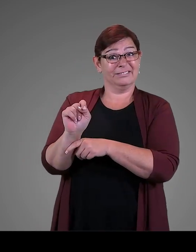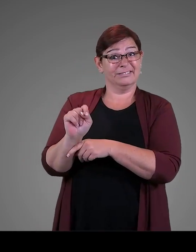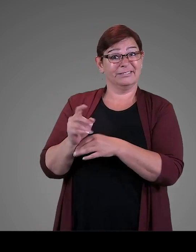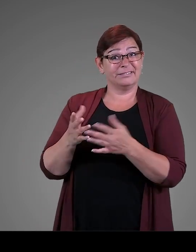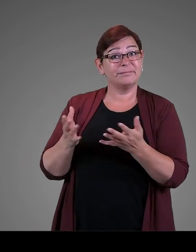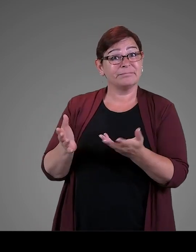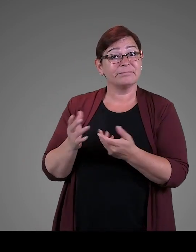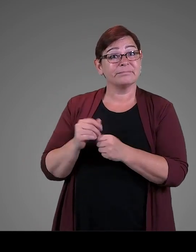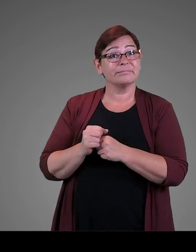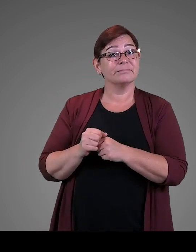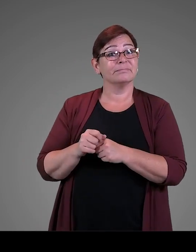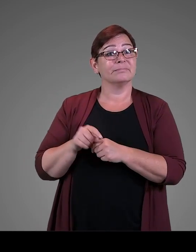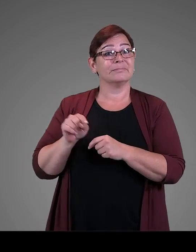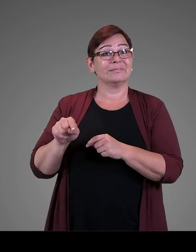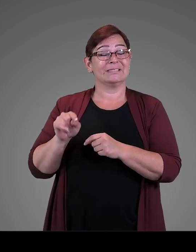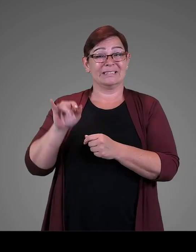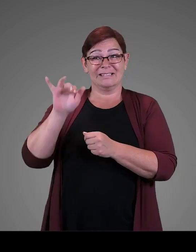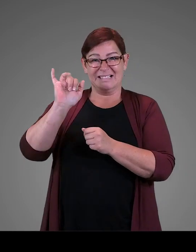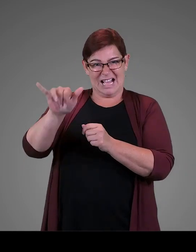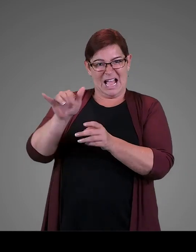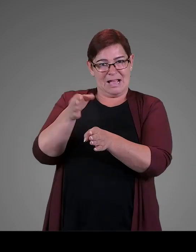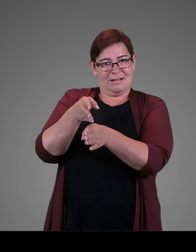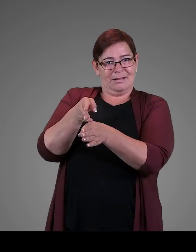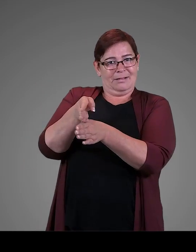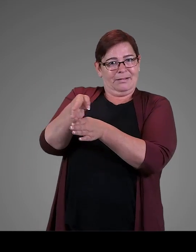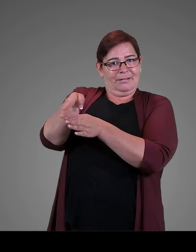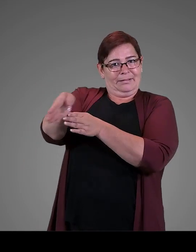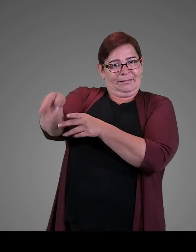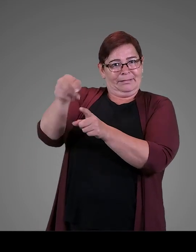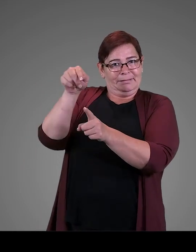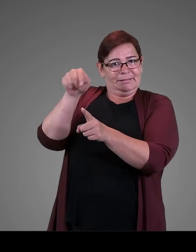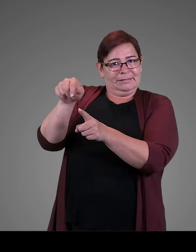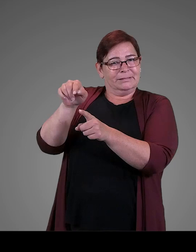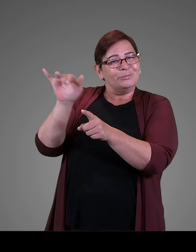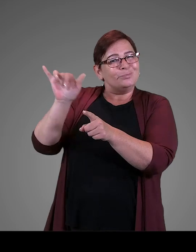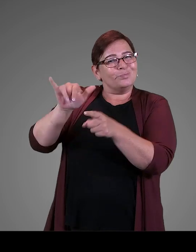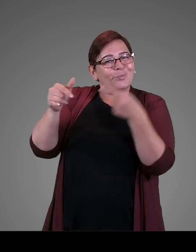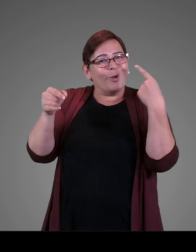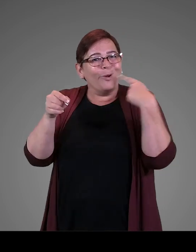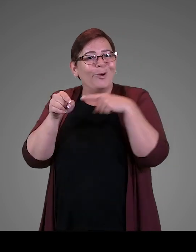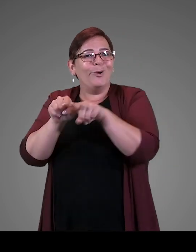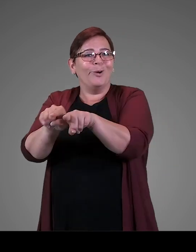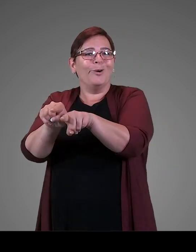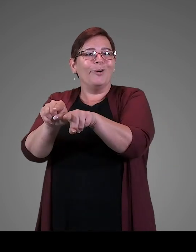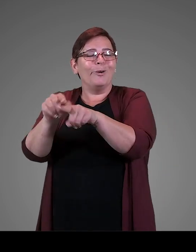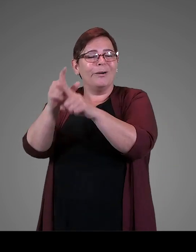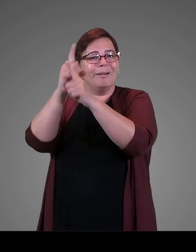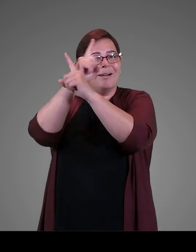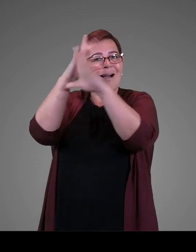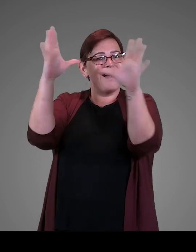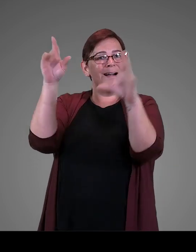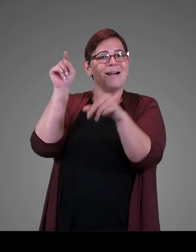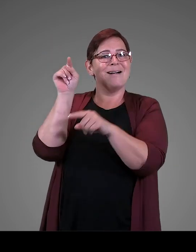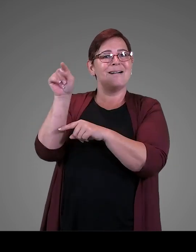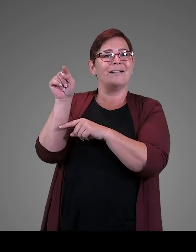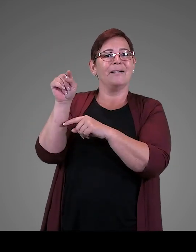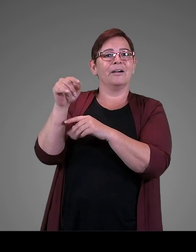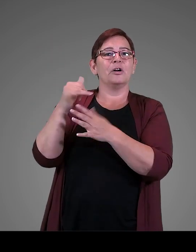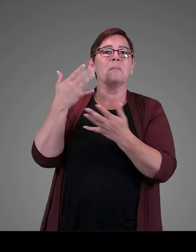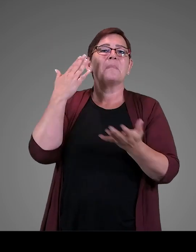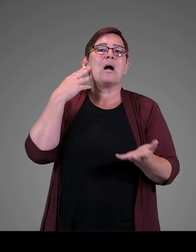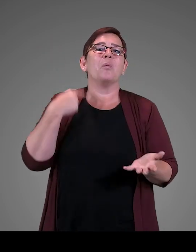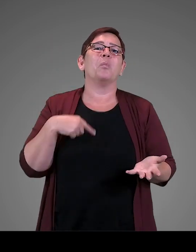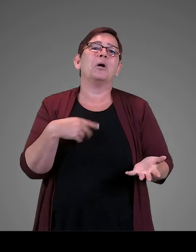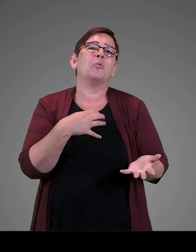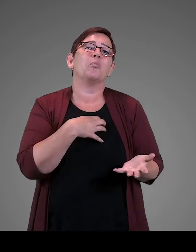En fait, c'est vraiment dans cette veine-là. Puis c'est aussi dans l'idée que, tu sais, c'est pas parce que, entre guillemets, puis je mets des guillemets,